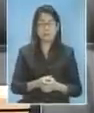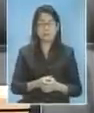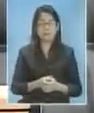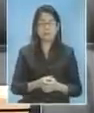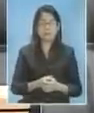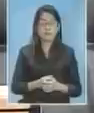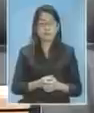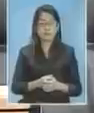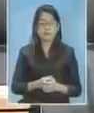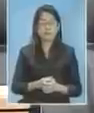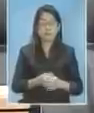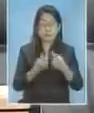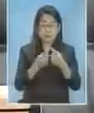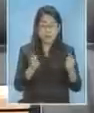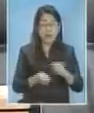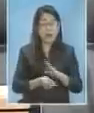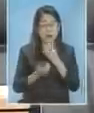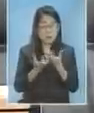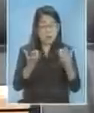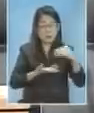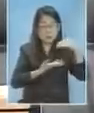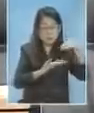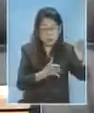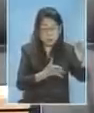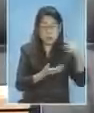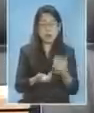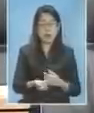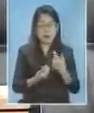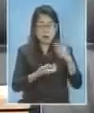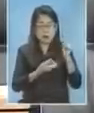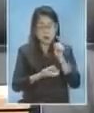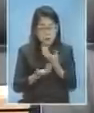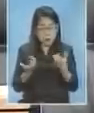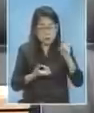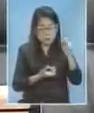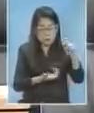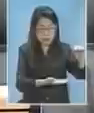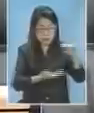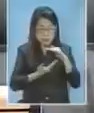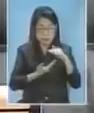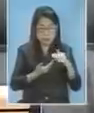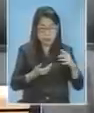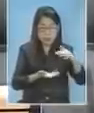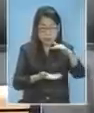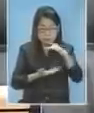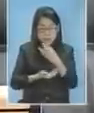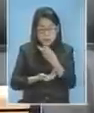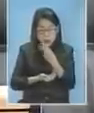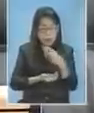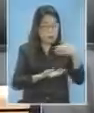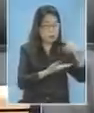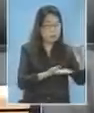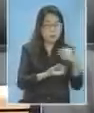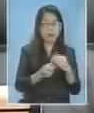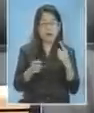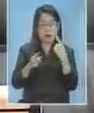GDP ถ้าเอาการส่งออกและนำเข้ารวมกันเกินกว่าผลผลิตมวลรวมประชาชาติหรือ GDP ของ